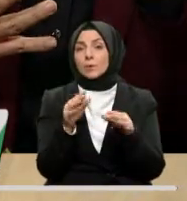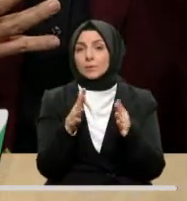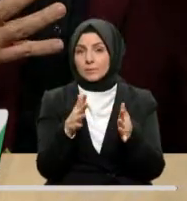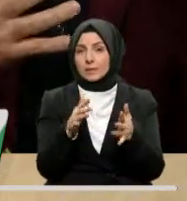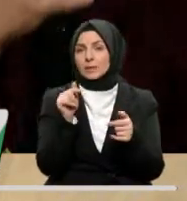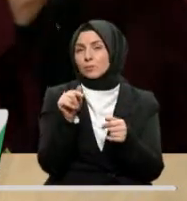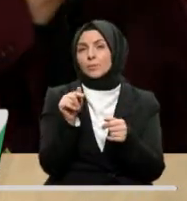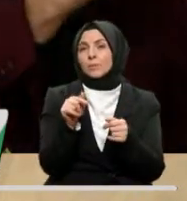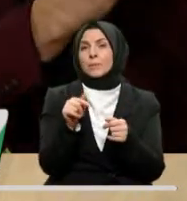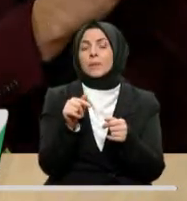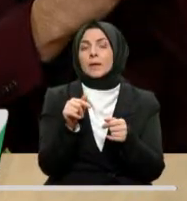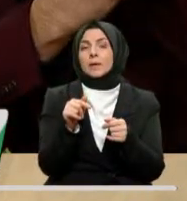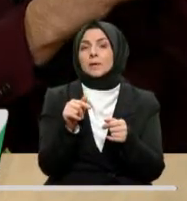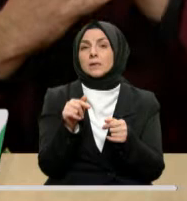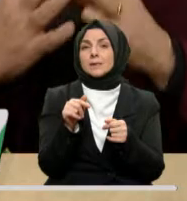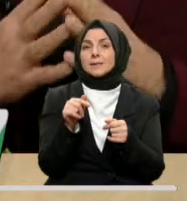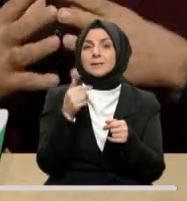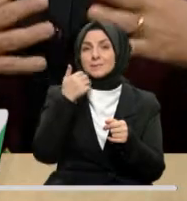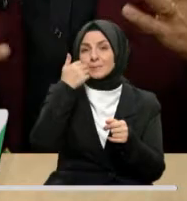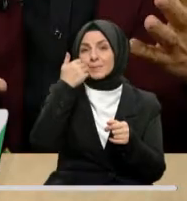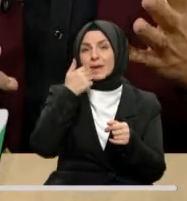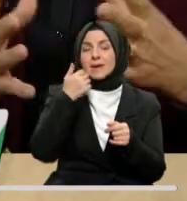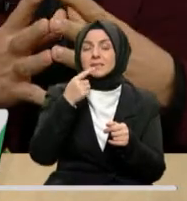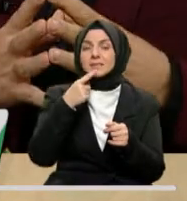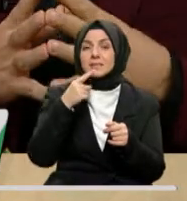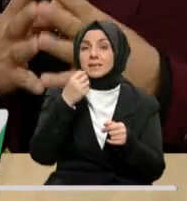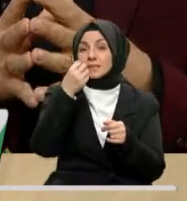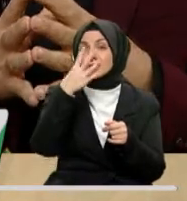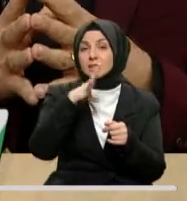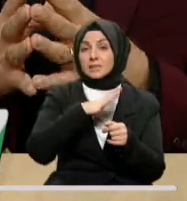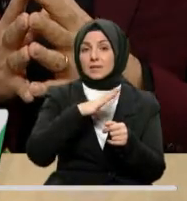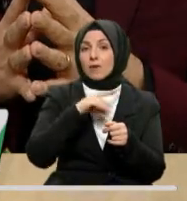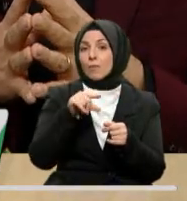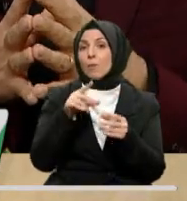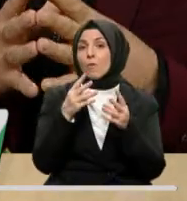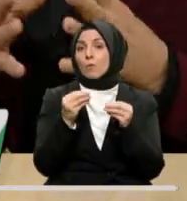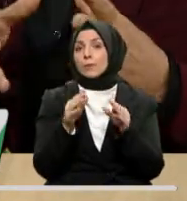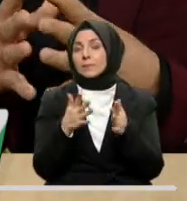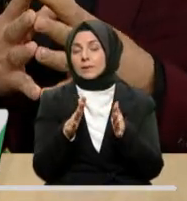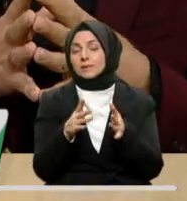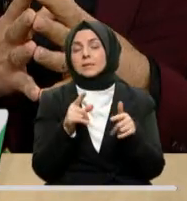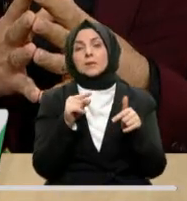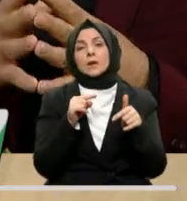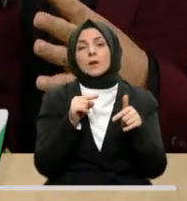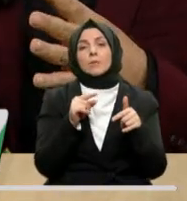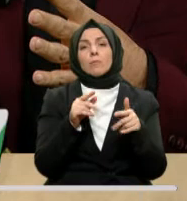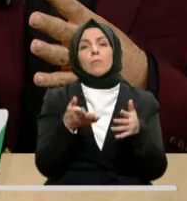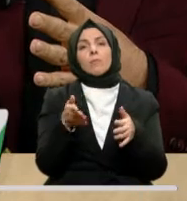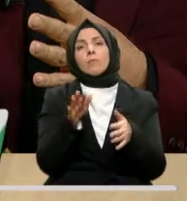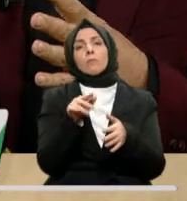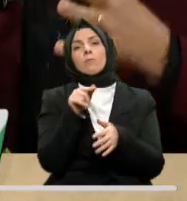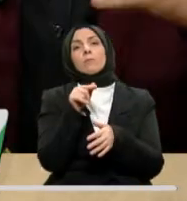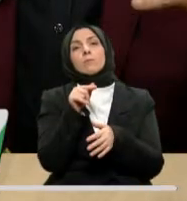barış çiçeği Beyaz erken Türkiye geçen şöyle bir beyaz çiçekleri vardır Çok Gölgeyi sever prasanna yine aynı şekilde gölge bitkisi Bunlar